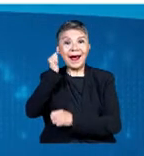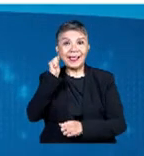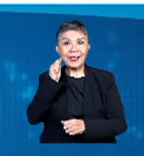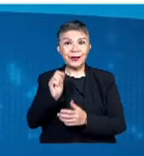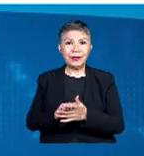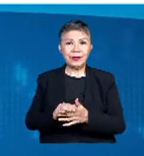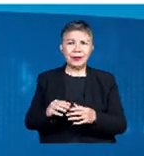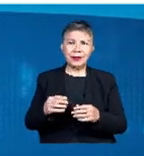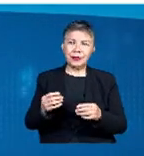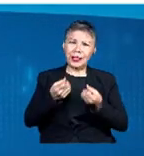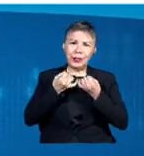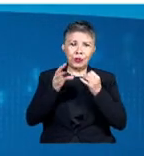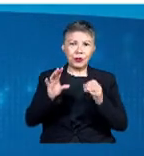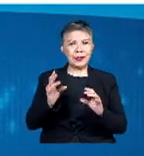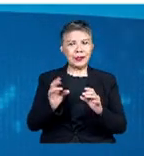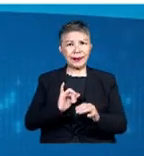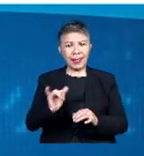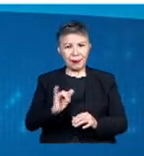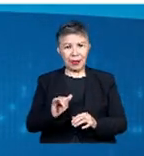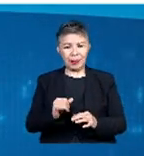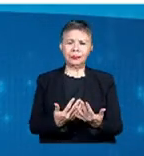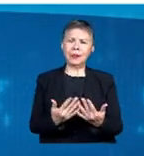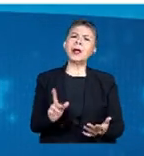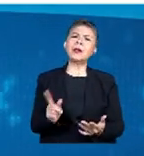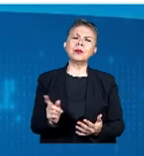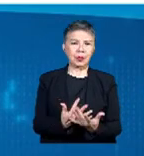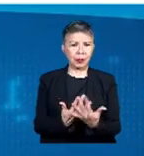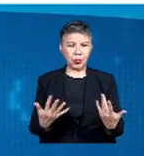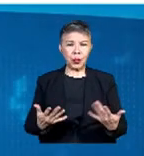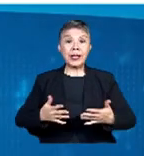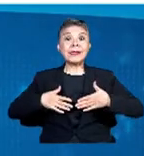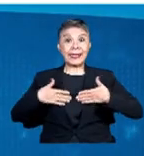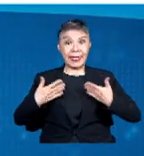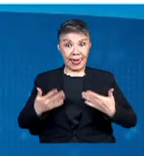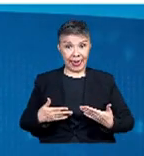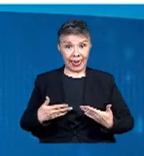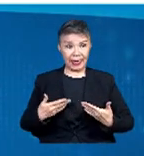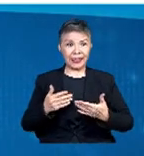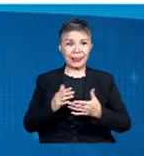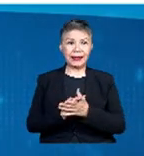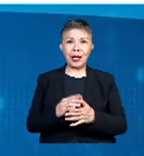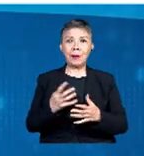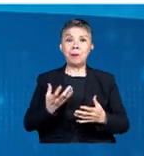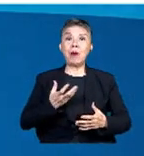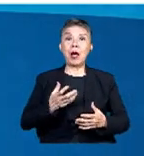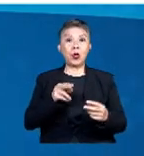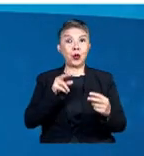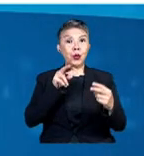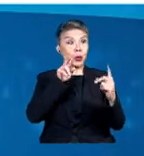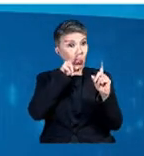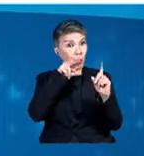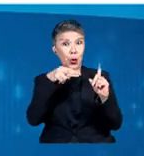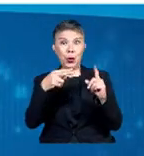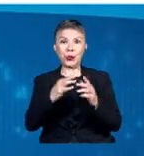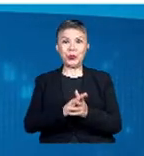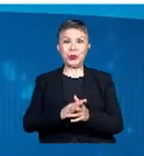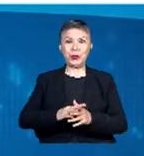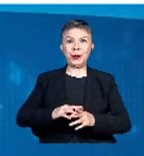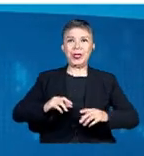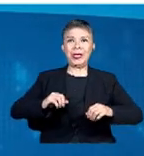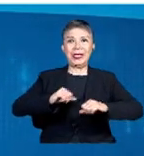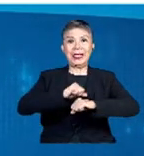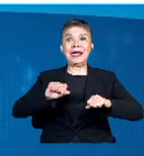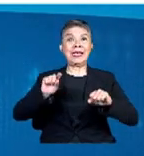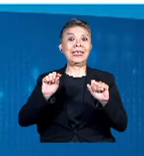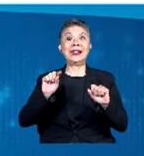hingar-bingarnya sama nih, masyarakat juga senang dan juga ingin menonton, menyaksikan Peparnas